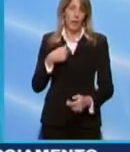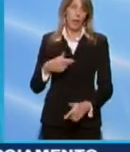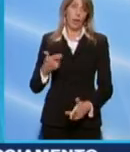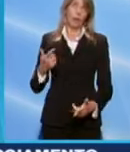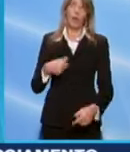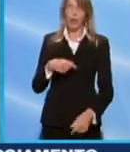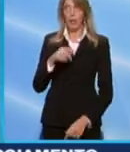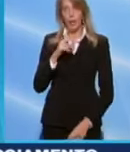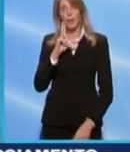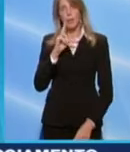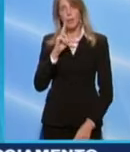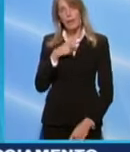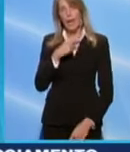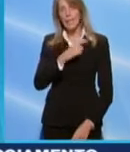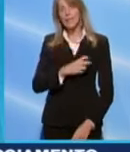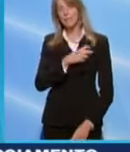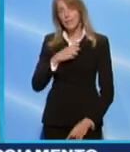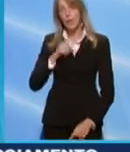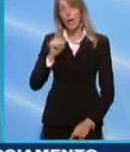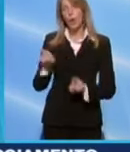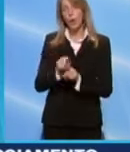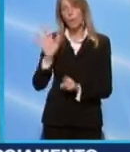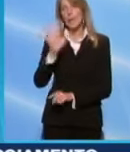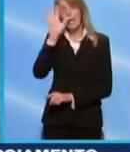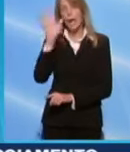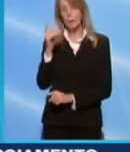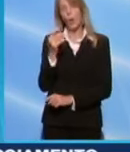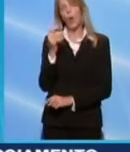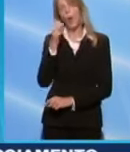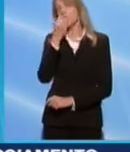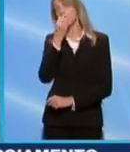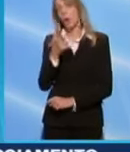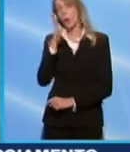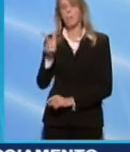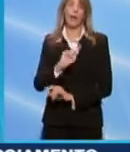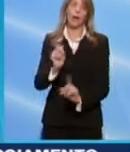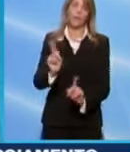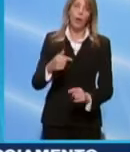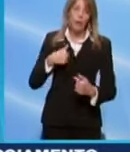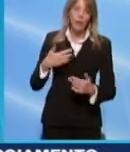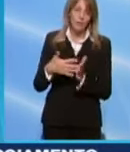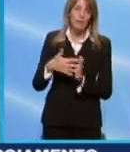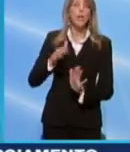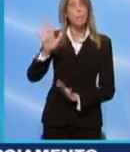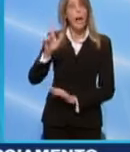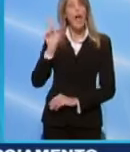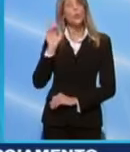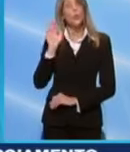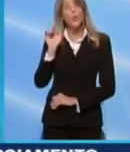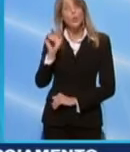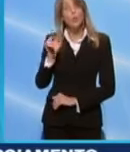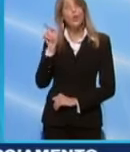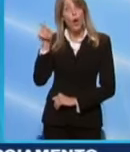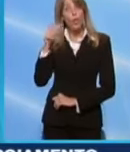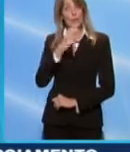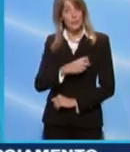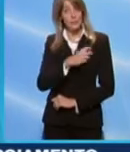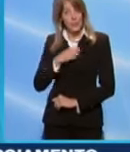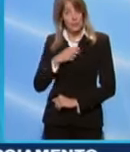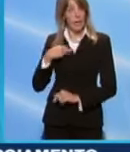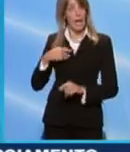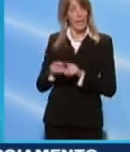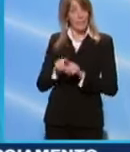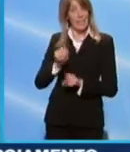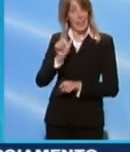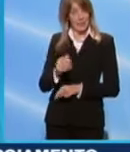scocci citare la Svizzera come esempio positivo, ma lì tutti i giorni vengono pubblicati i dati che il gruppo di Fratelli d'Italia